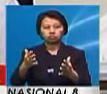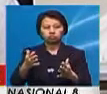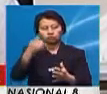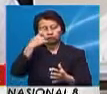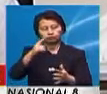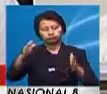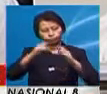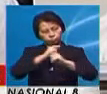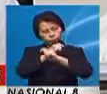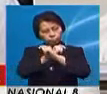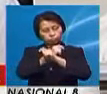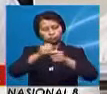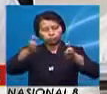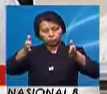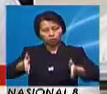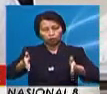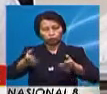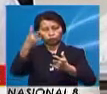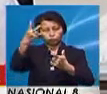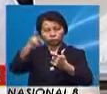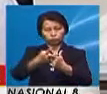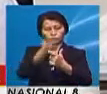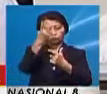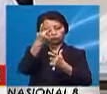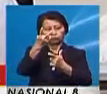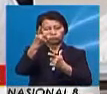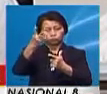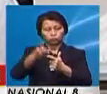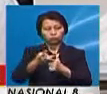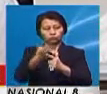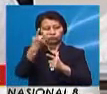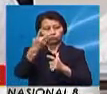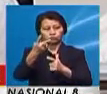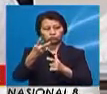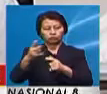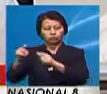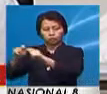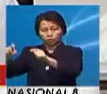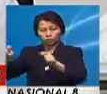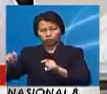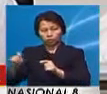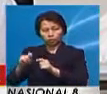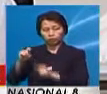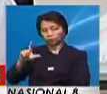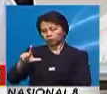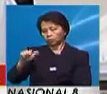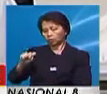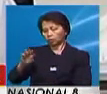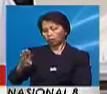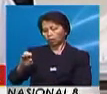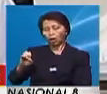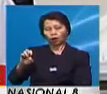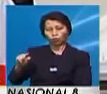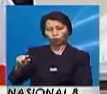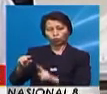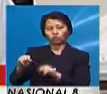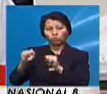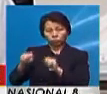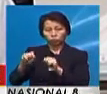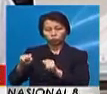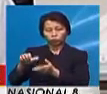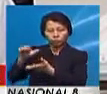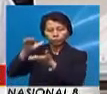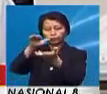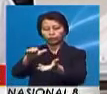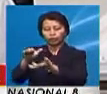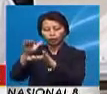dalam tempoh 2 bulan, empangan Labong masih lagi berupaya untuk membekalkan air ke